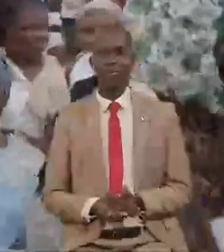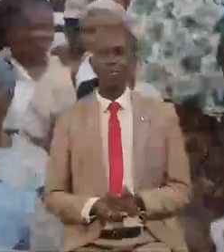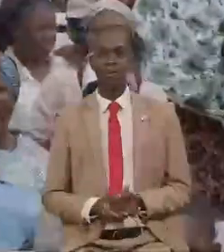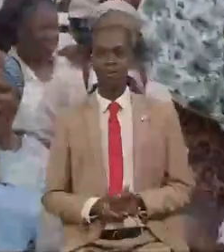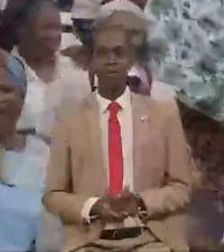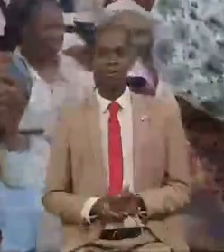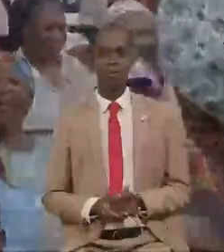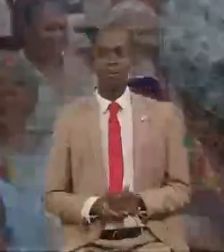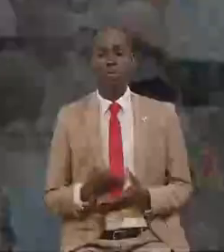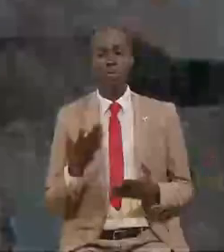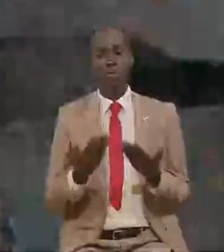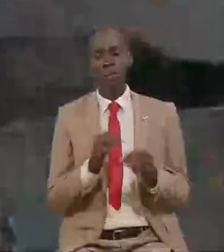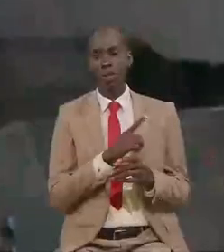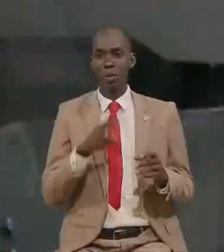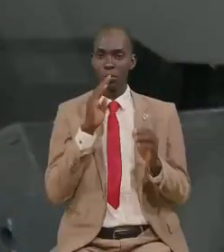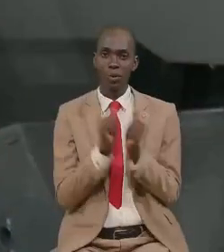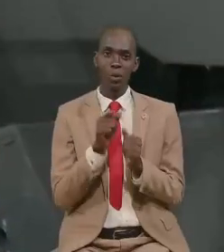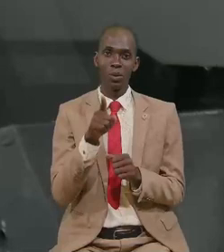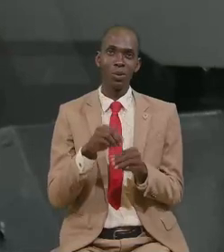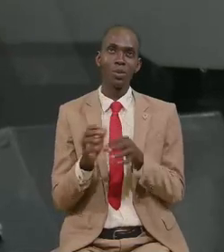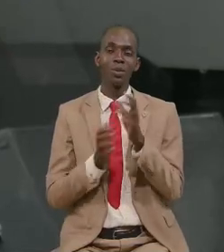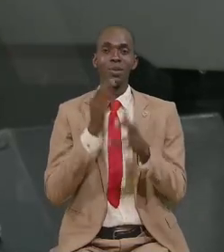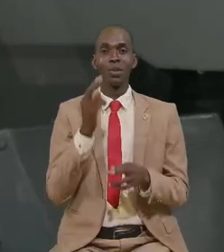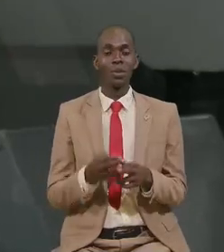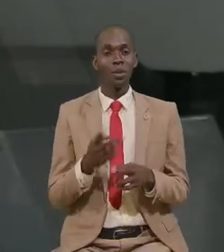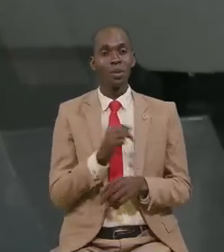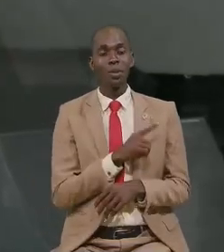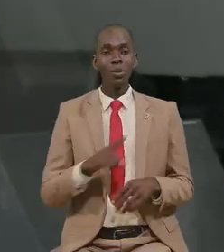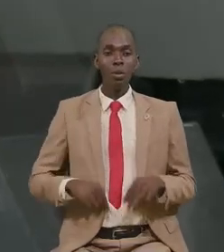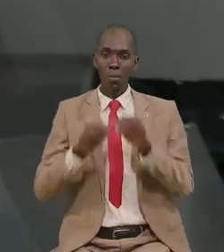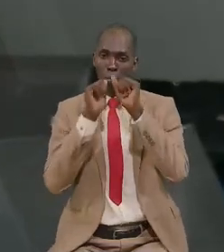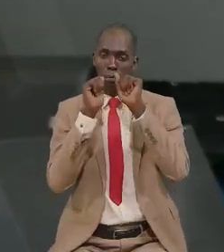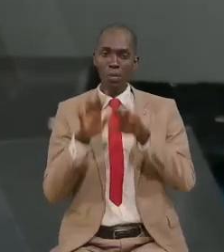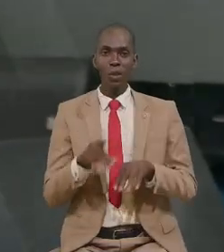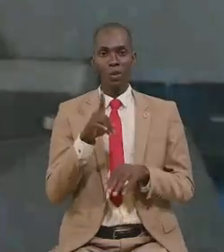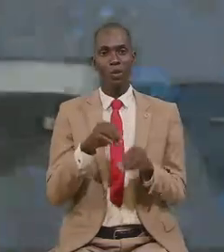Que Dieu soit avec vous. Que Dieu vous bénisse.